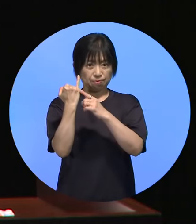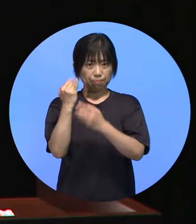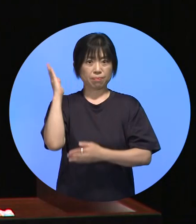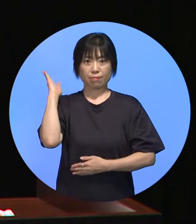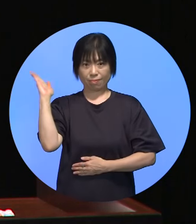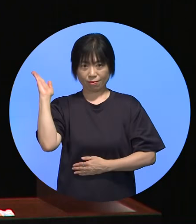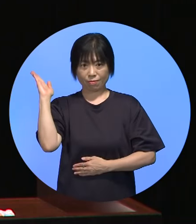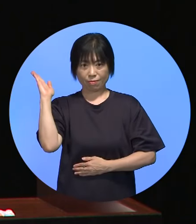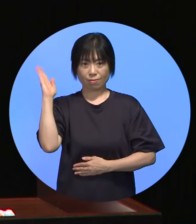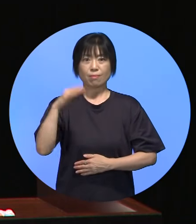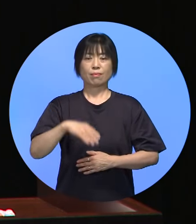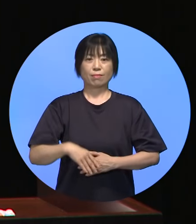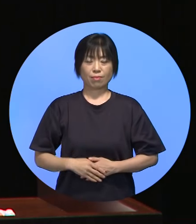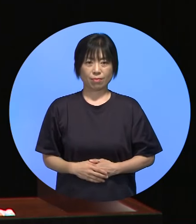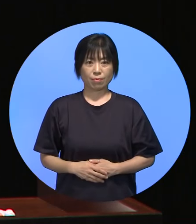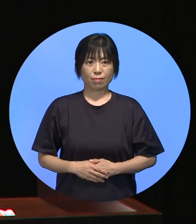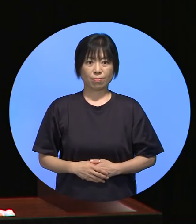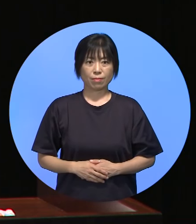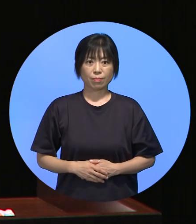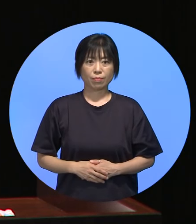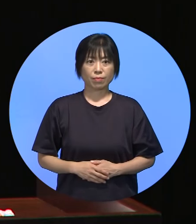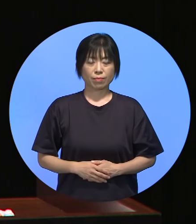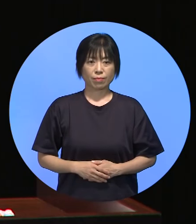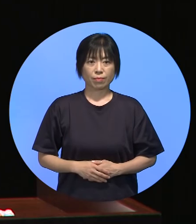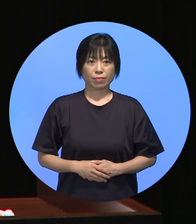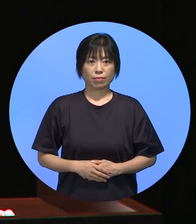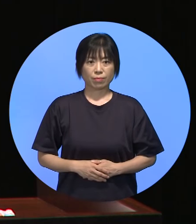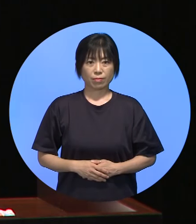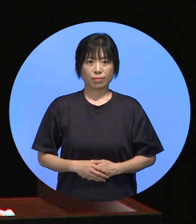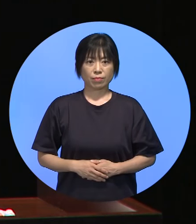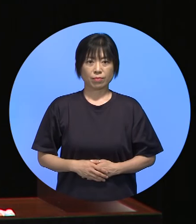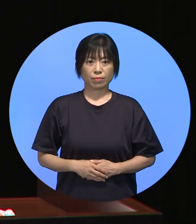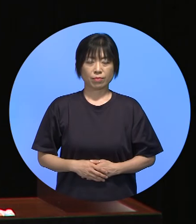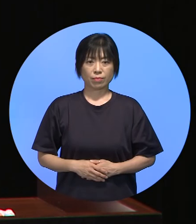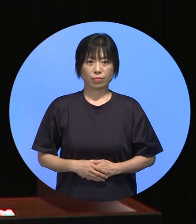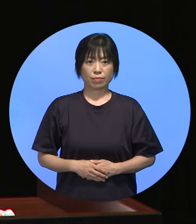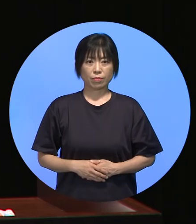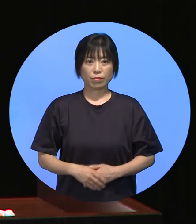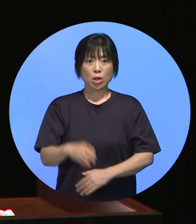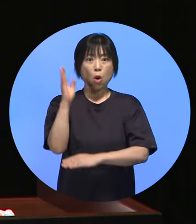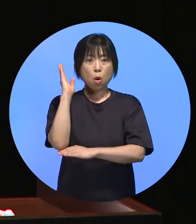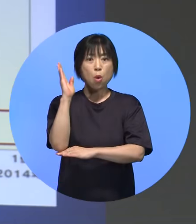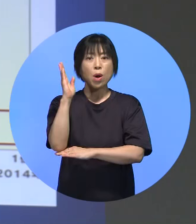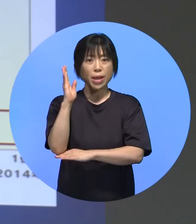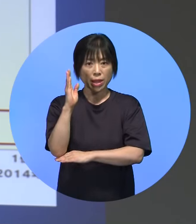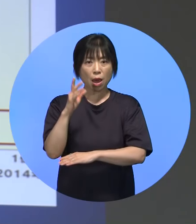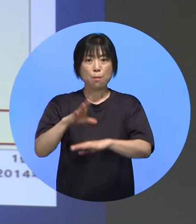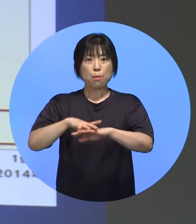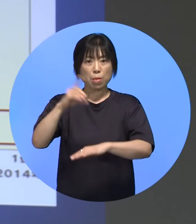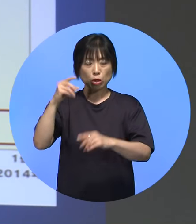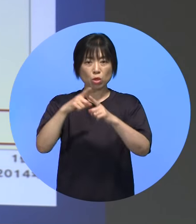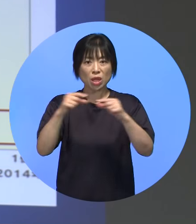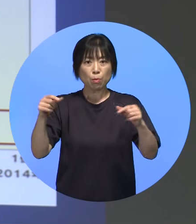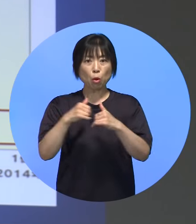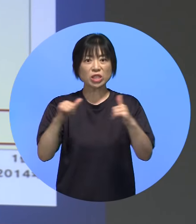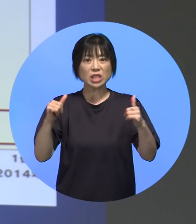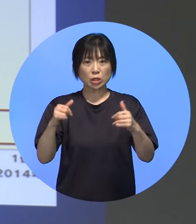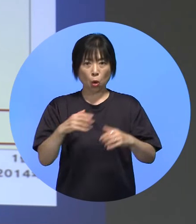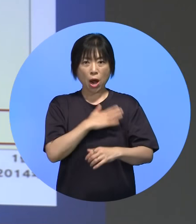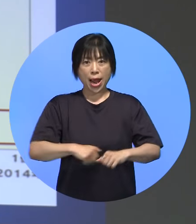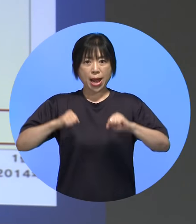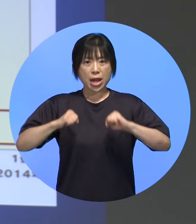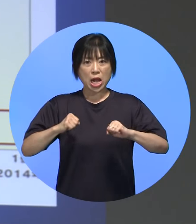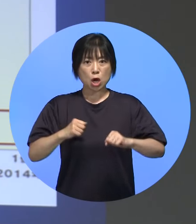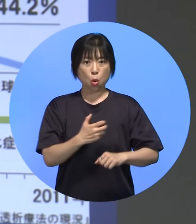食物栄養学科の今井最後今日前公園で今井教授はなず日本人の健康寿命の